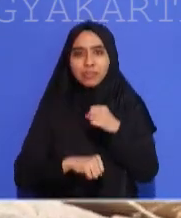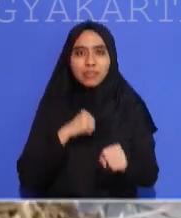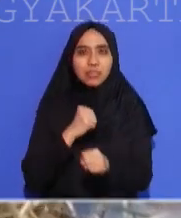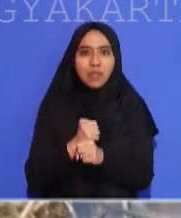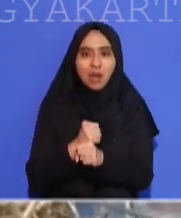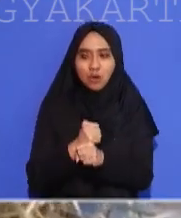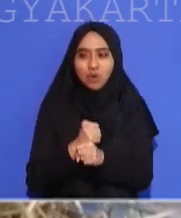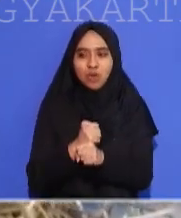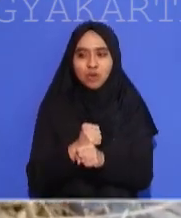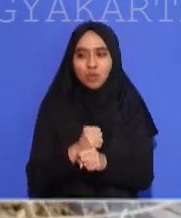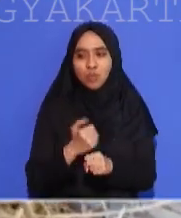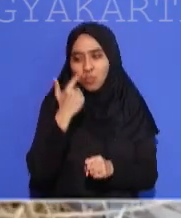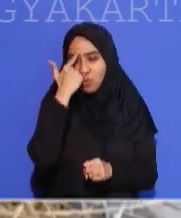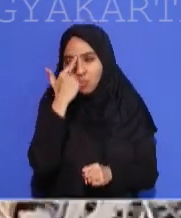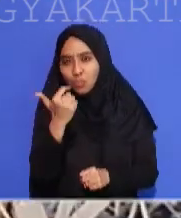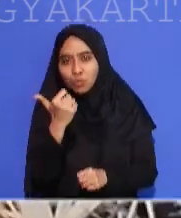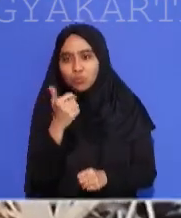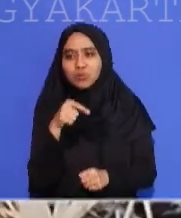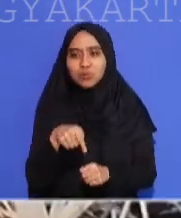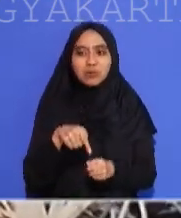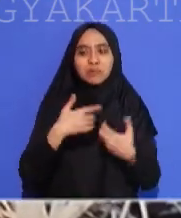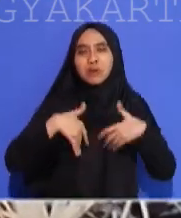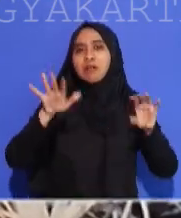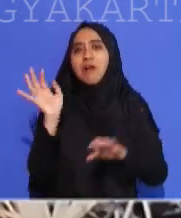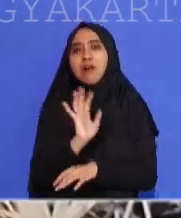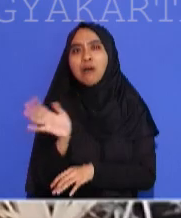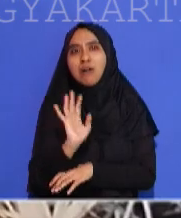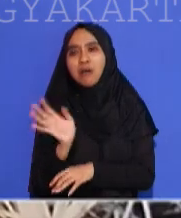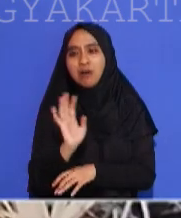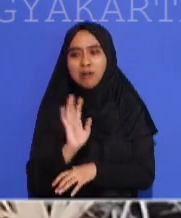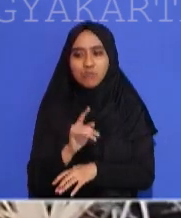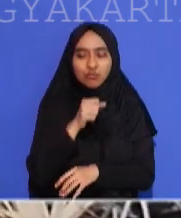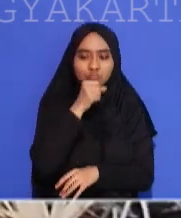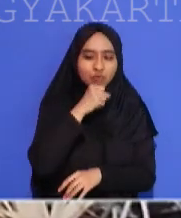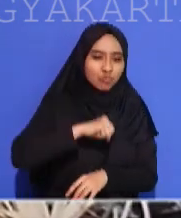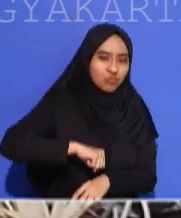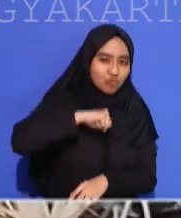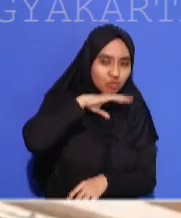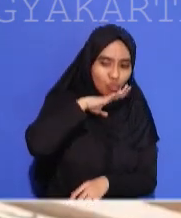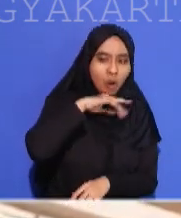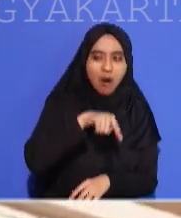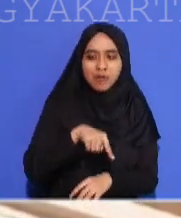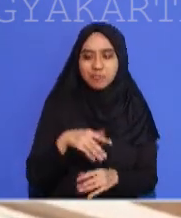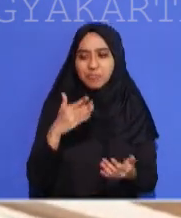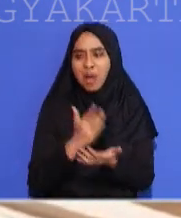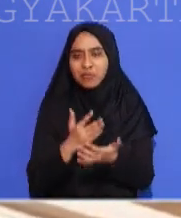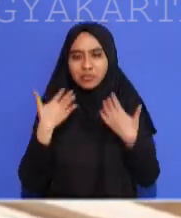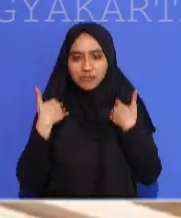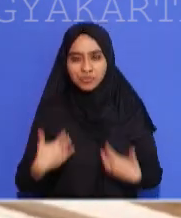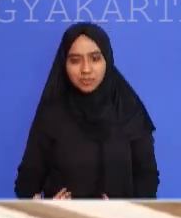sekaligus pekerja keras yang pantang menyerah Bagaimana tidak di usianya yang tak lagi muda serta keterbatasan fisik yang